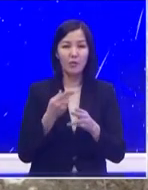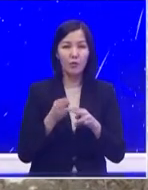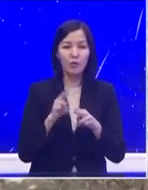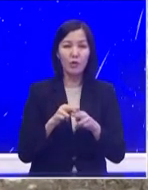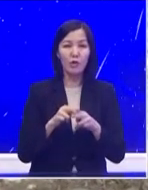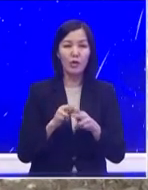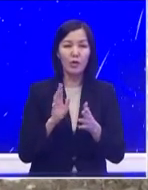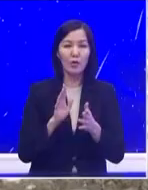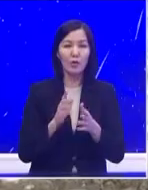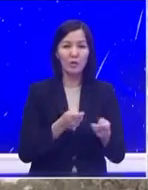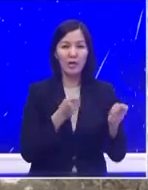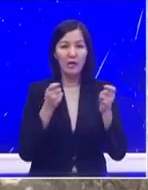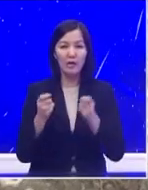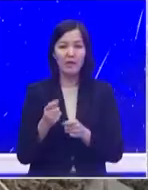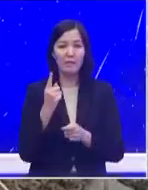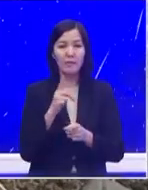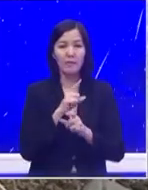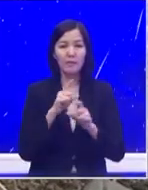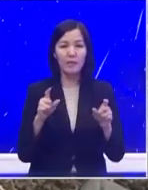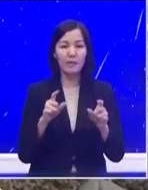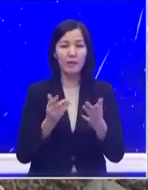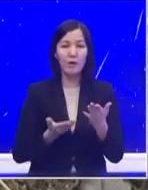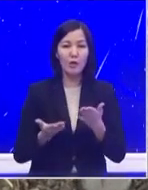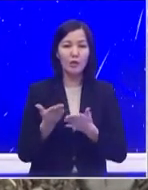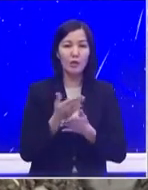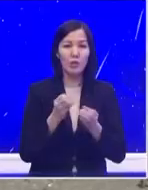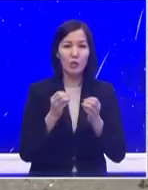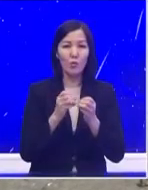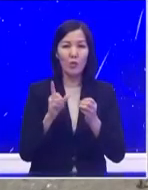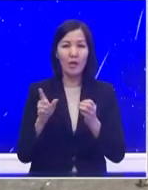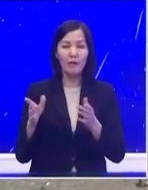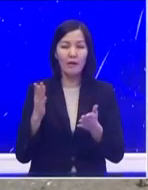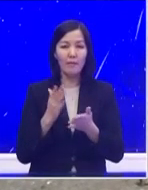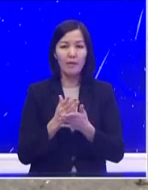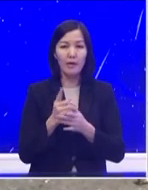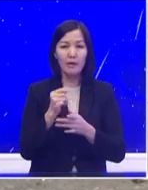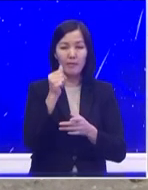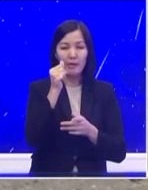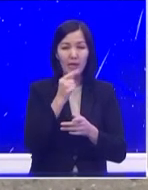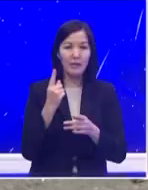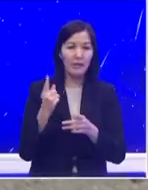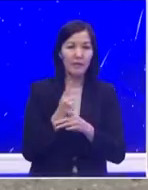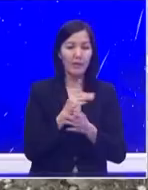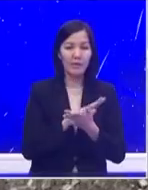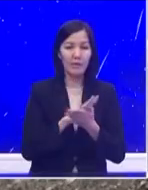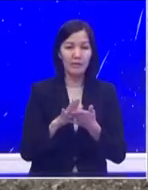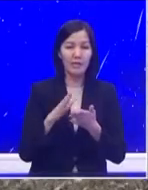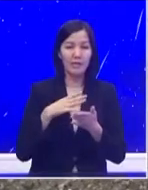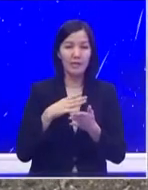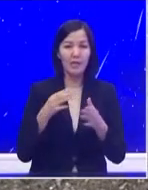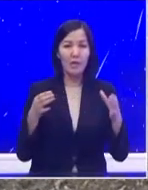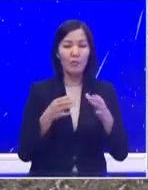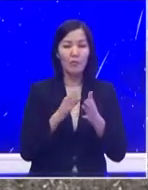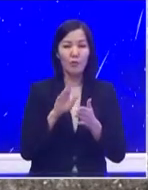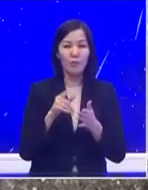ауданда күл қоқысты шығаратын бір мекеме жинайтын 10 адам ғана. Аулаларды айына бір рет қана тазартып тұрады. Бөлім